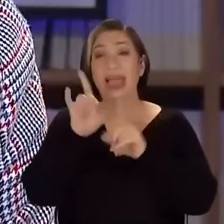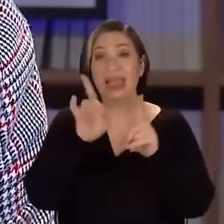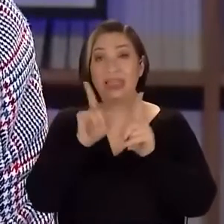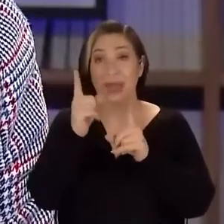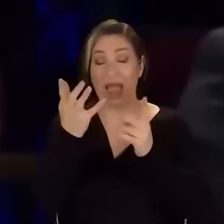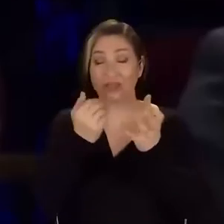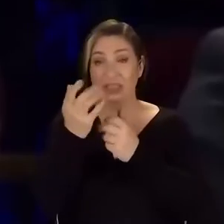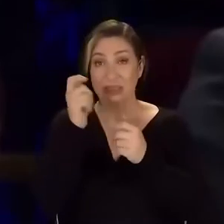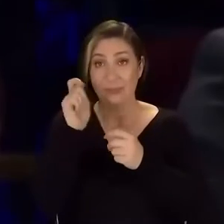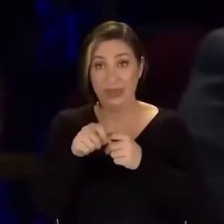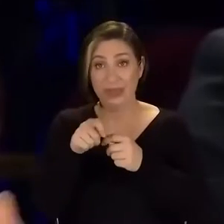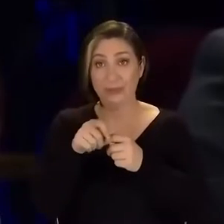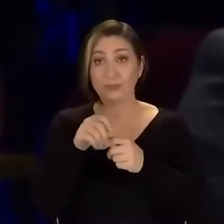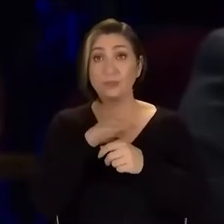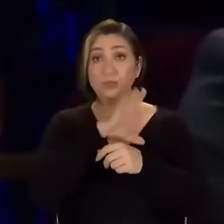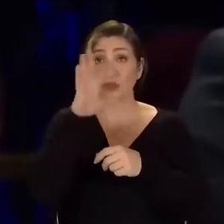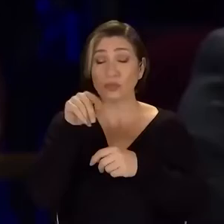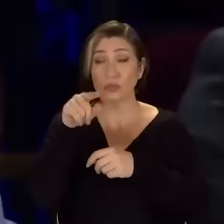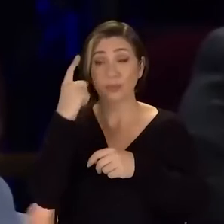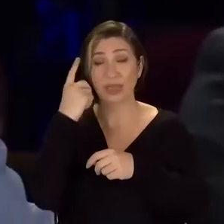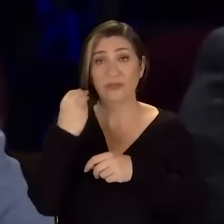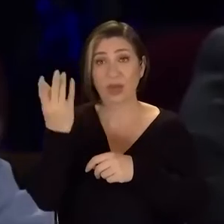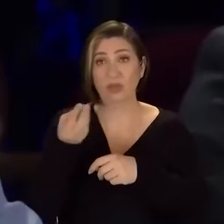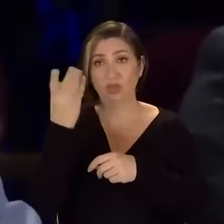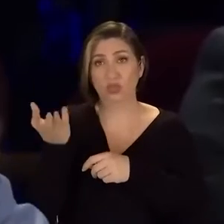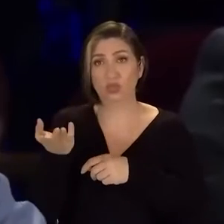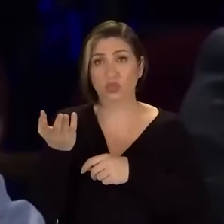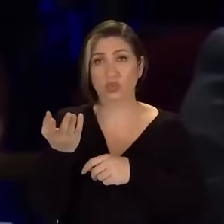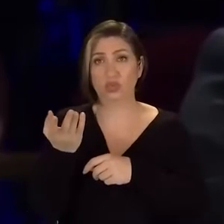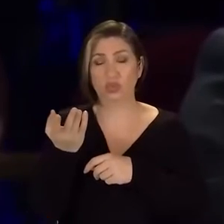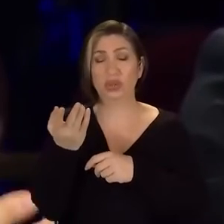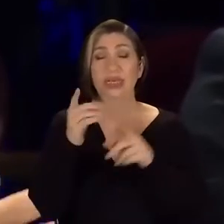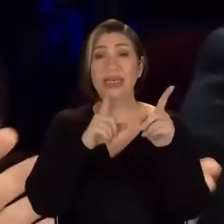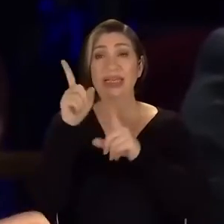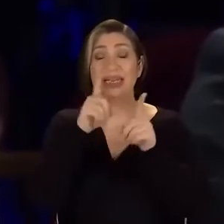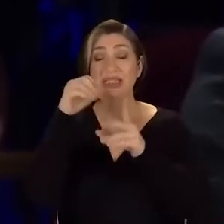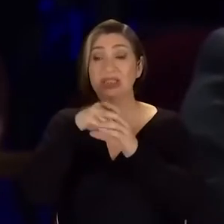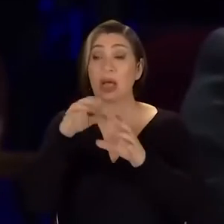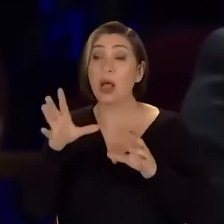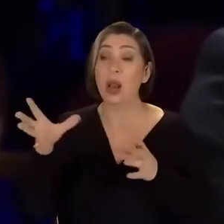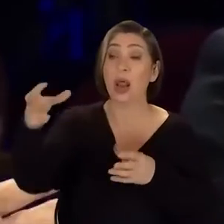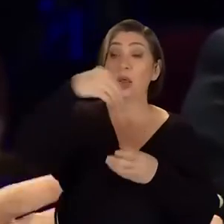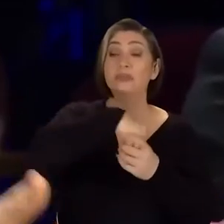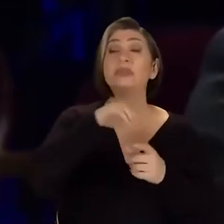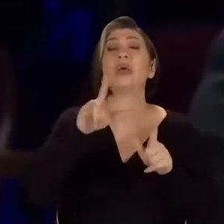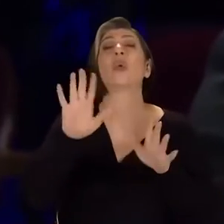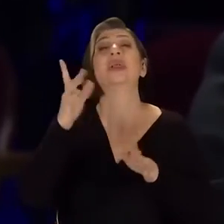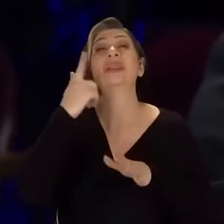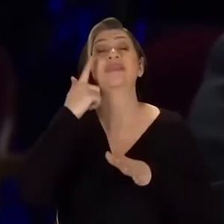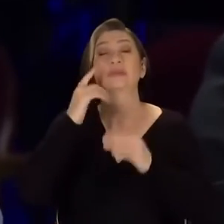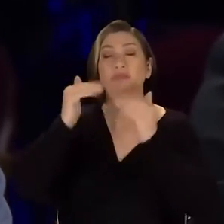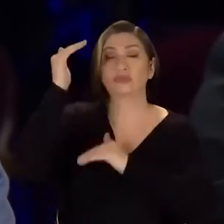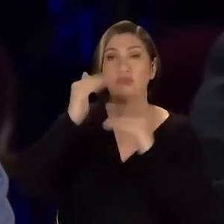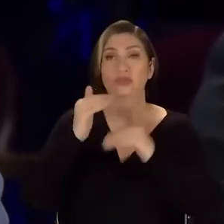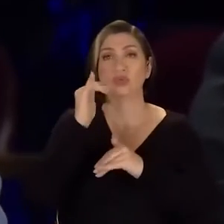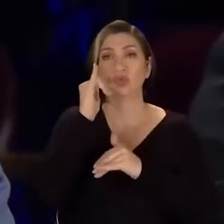bir alışveriş yaptığınız zaman bütün bu bilgileri bir şekilde topluyorlar. İnternette toplamalarına gerek yok. Devlet büyükleri